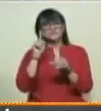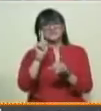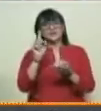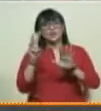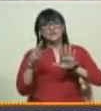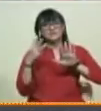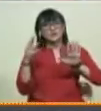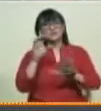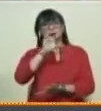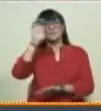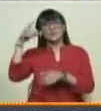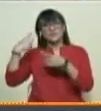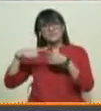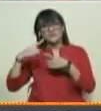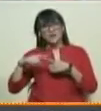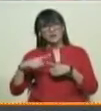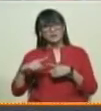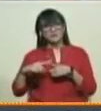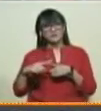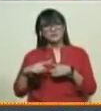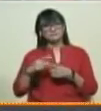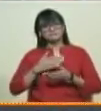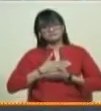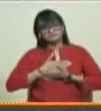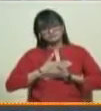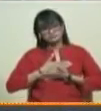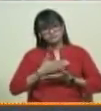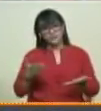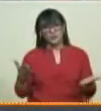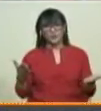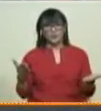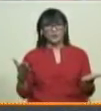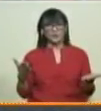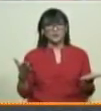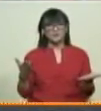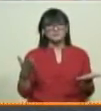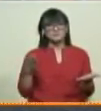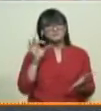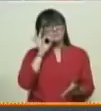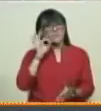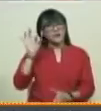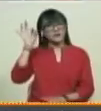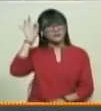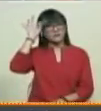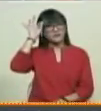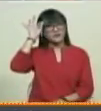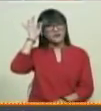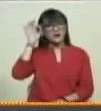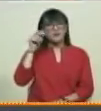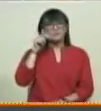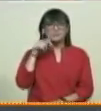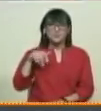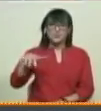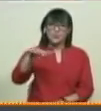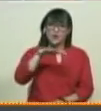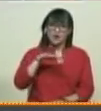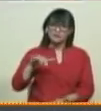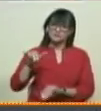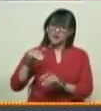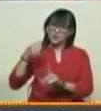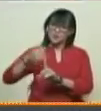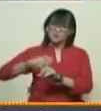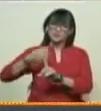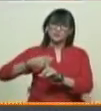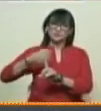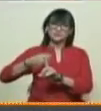estados del mundo, le ratifico toda nuestra solidaridad con Palestina, con el pueblo, con sus luchas y con